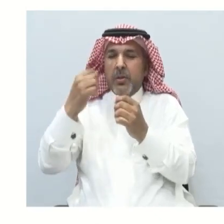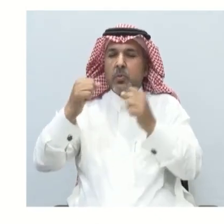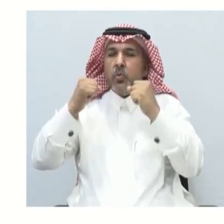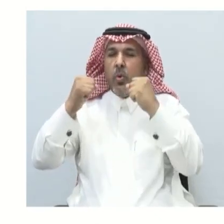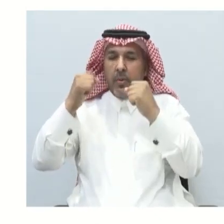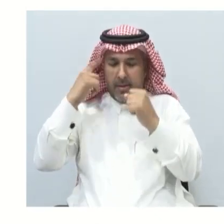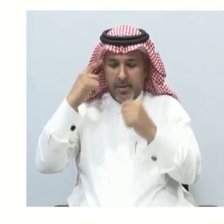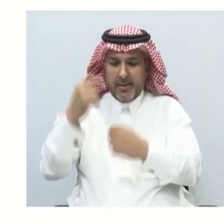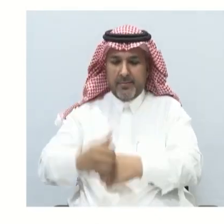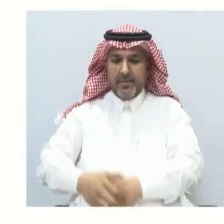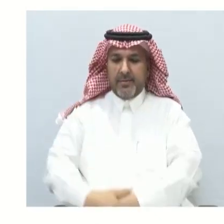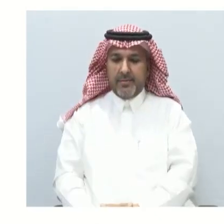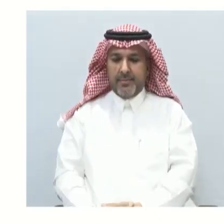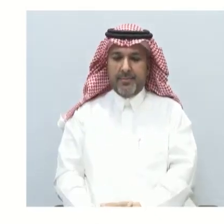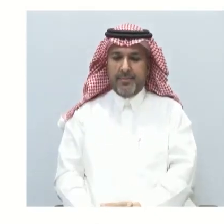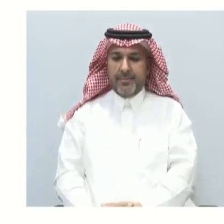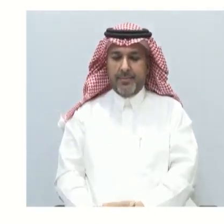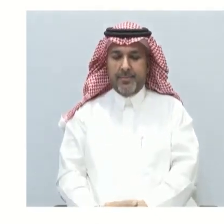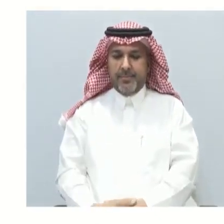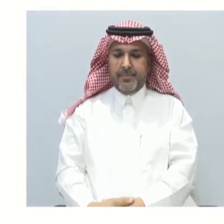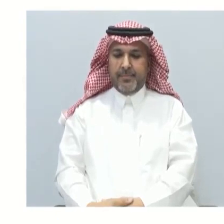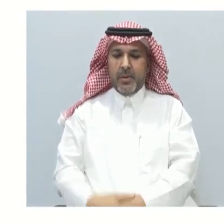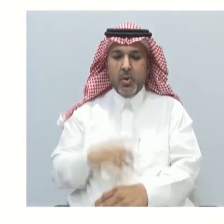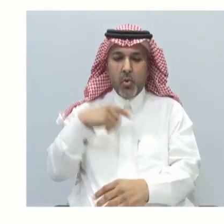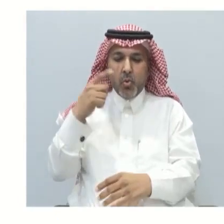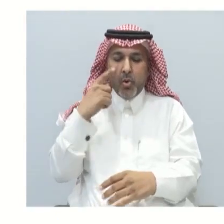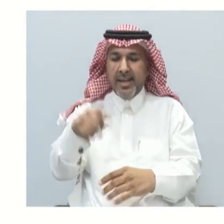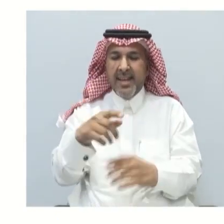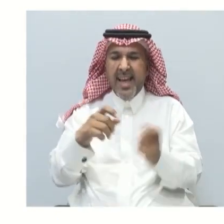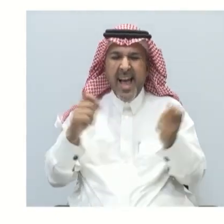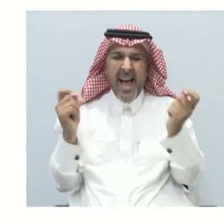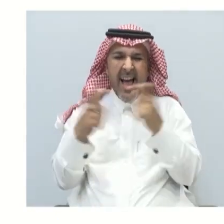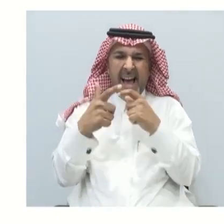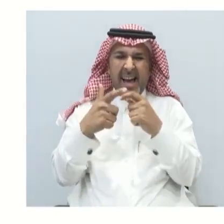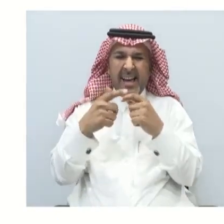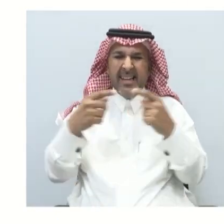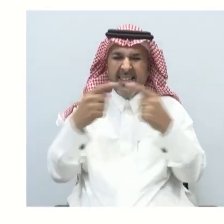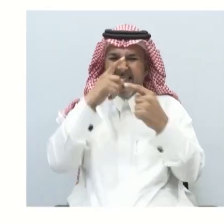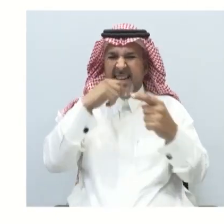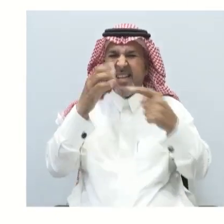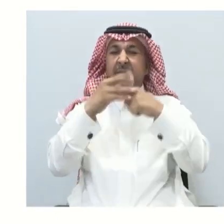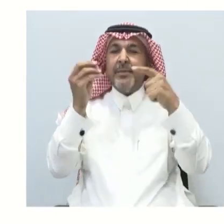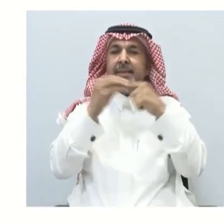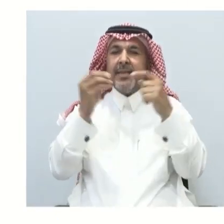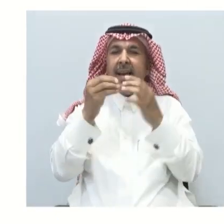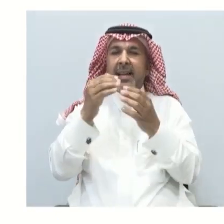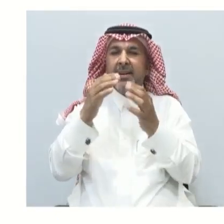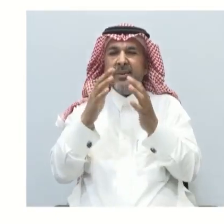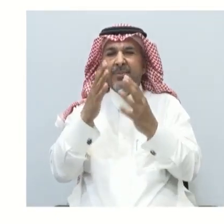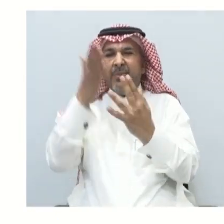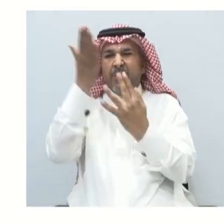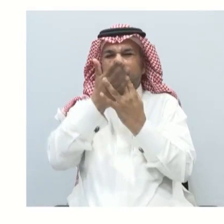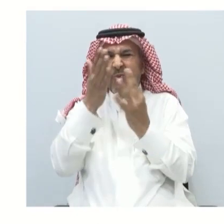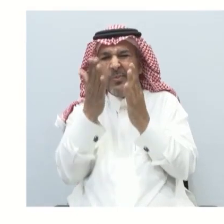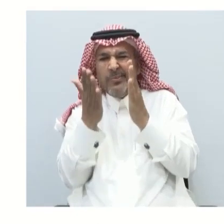بهذا الشكل القيمه التي تمثل ارتباطا عكسيا متوسطا العكسي قلنا لازم يصير سالب فبتالي الاجابات الموجبه